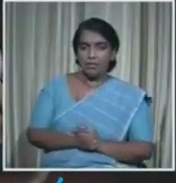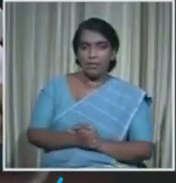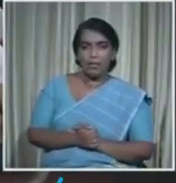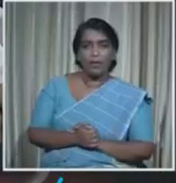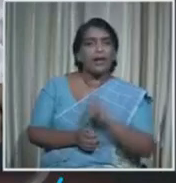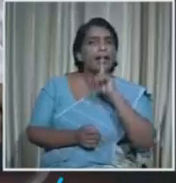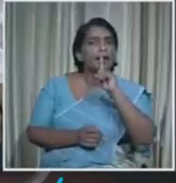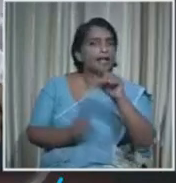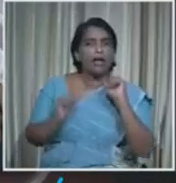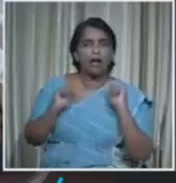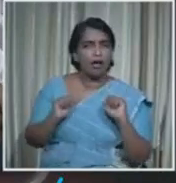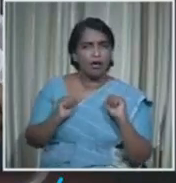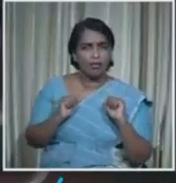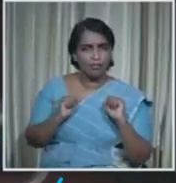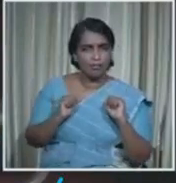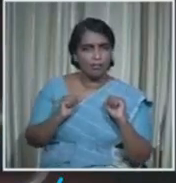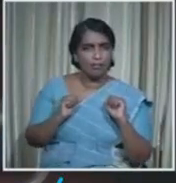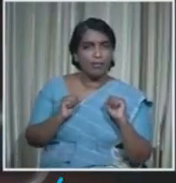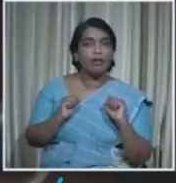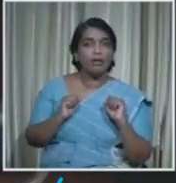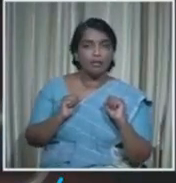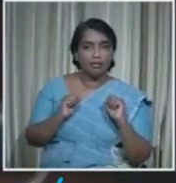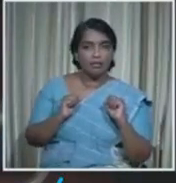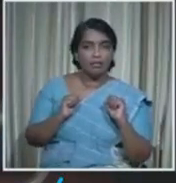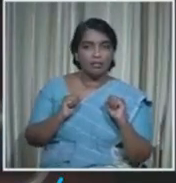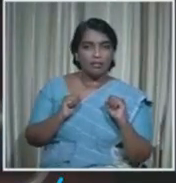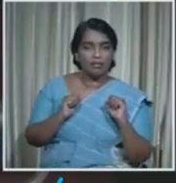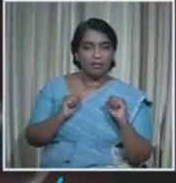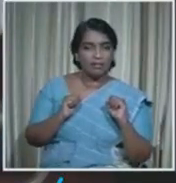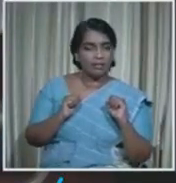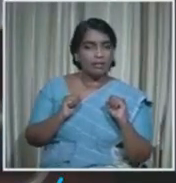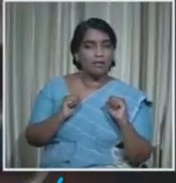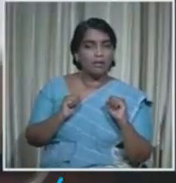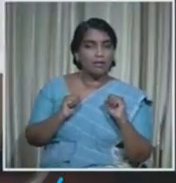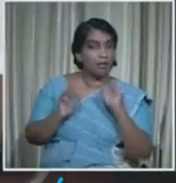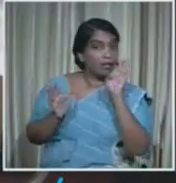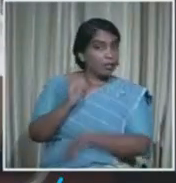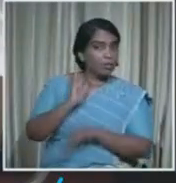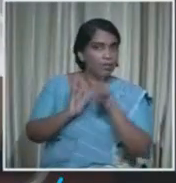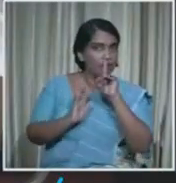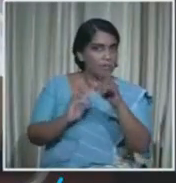මොකද කියන්නේ මේක අපි මගහැරලා බෑ